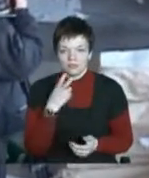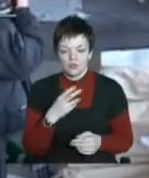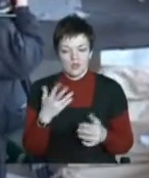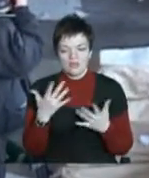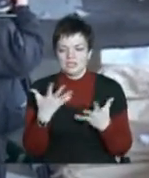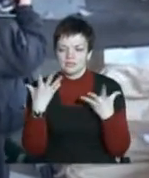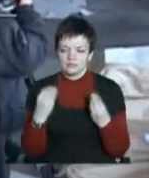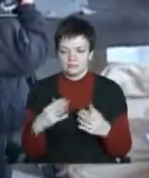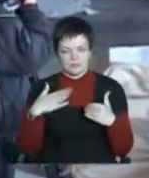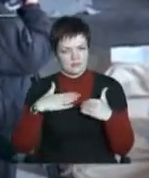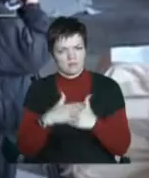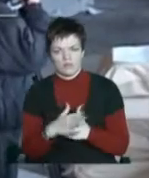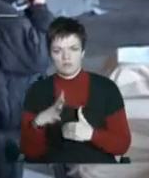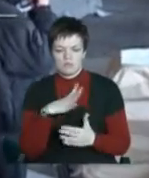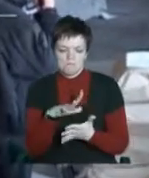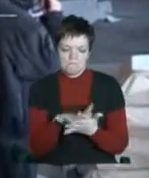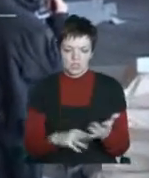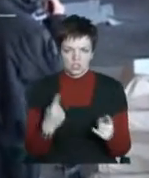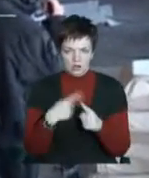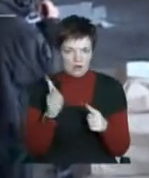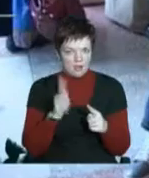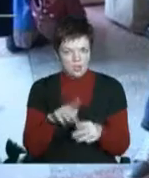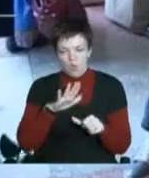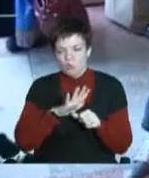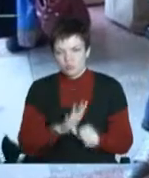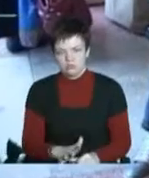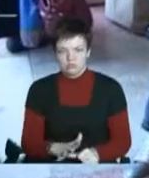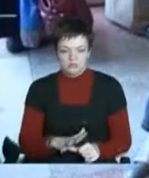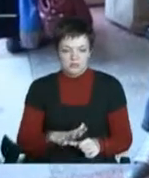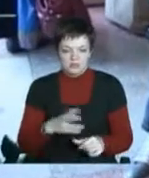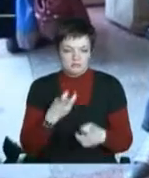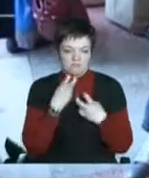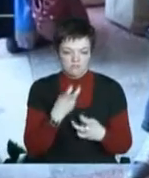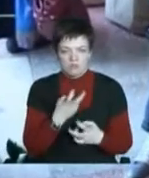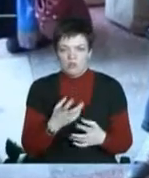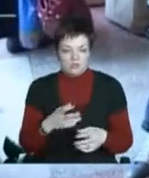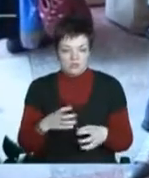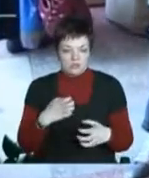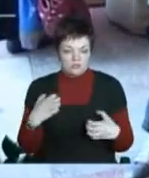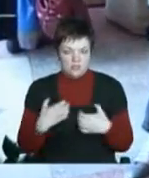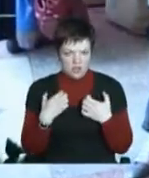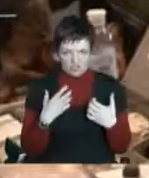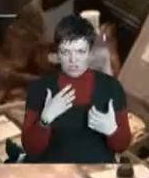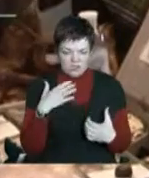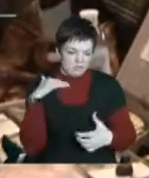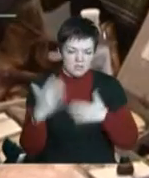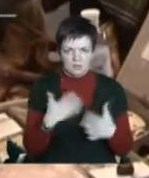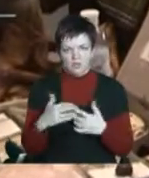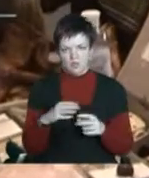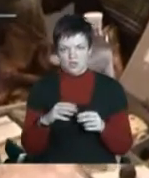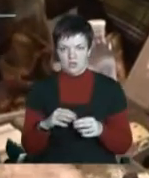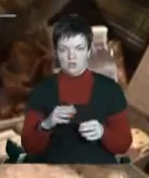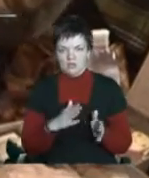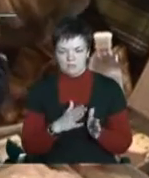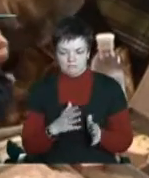и ночей продолжалась эта унизительная, бездарно организованная, кишащая злоупотреблениями процедура. Члены